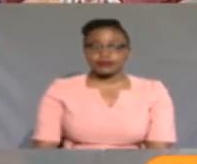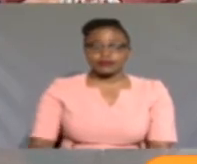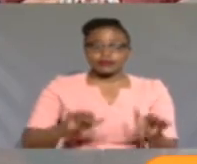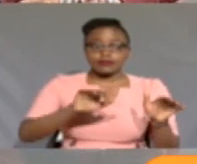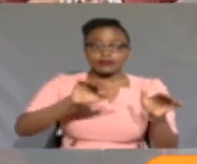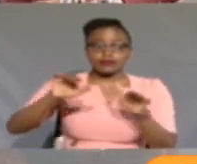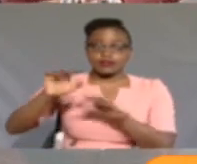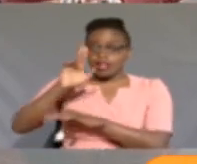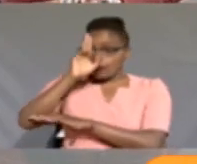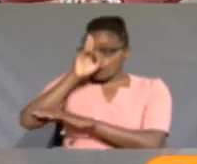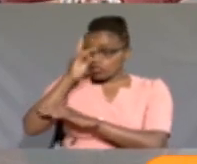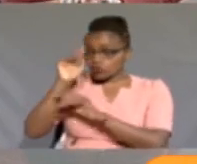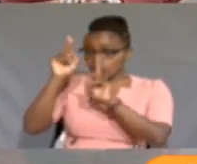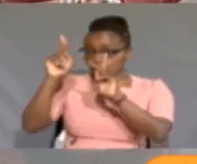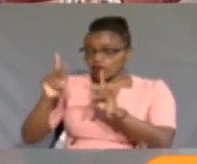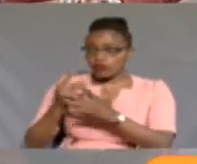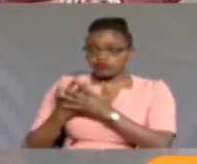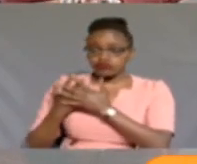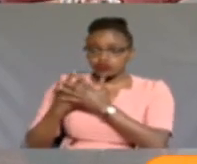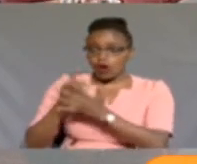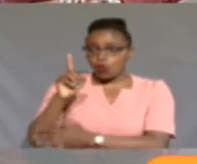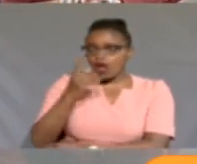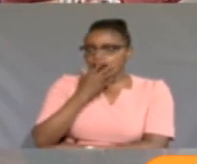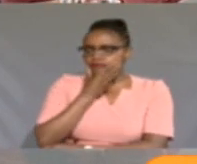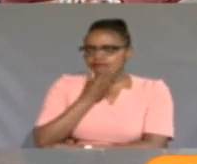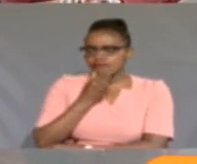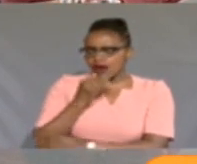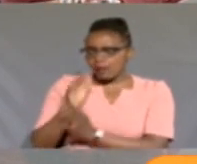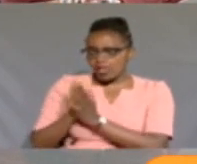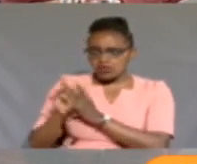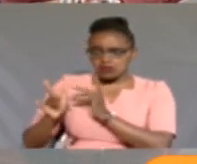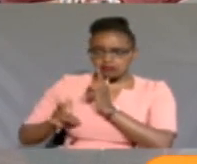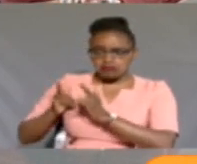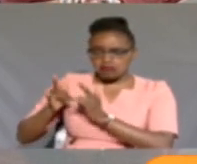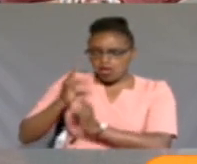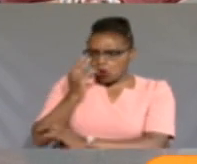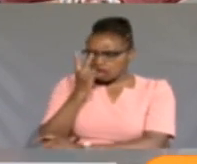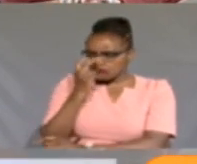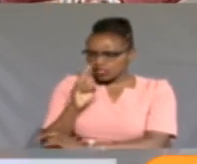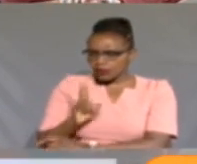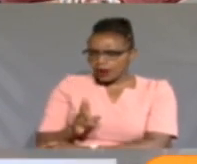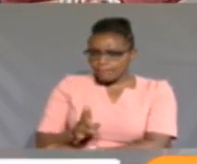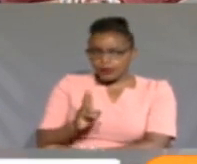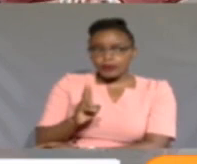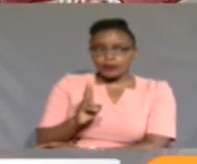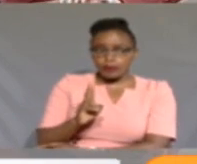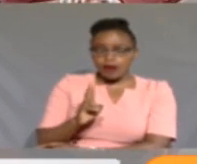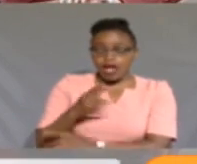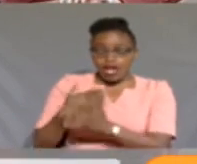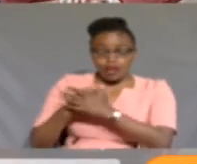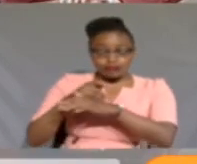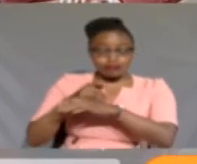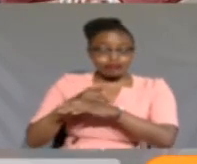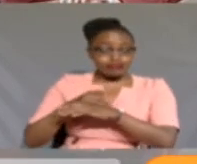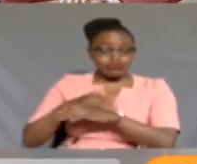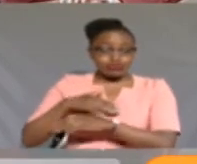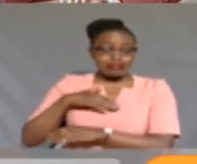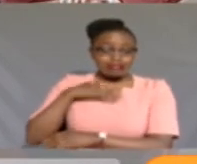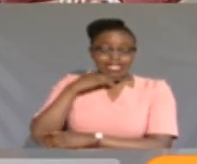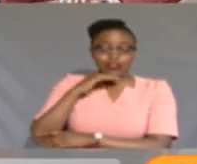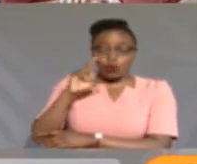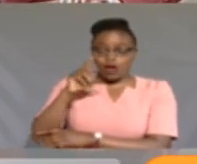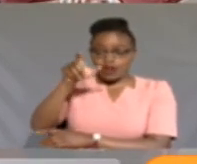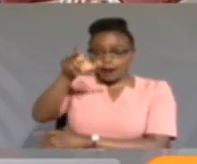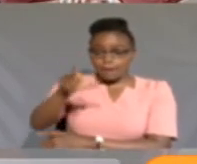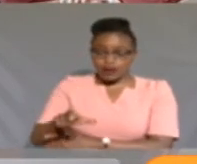Na polisi mjini Kisumu wamemtia nguvuni jamaa mmoja na mpenziwe kwa tuhuma za kumpiga risasi hadi kufa mmoja wa wakazi katika